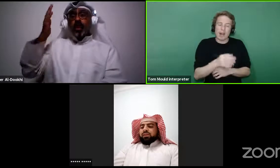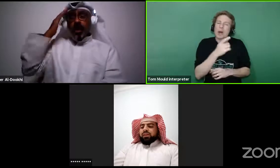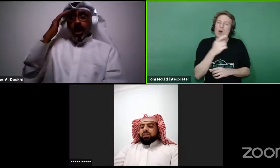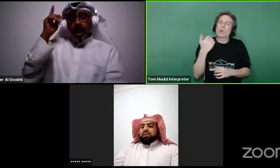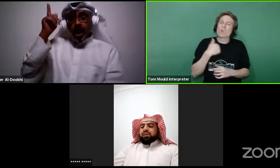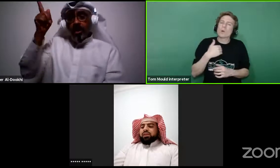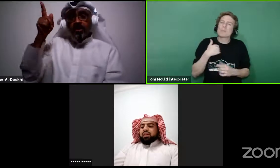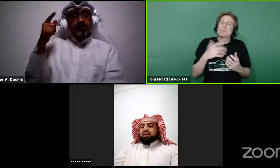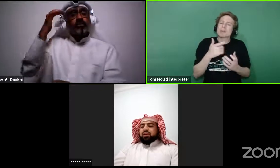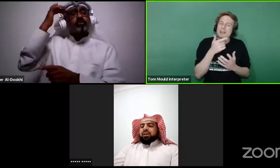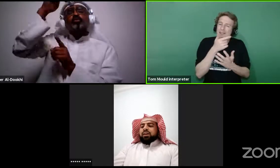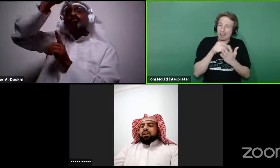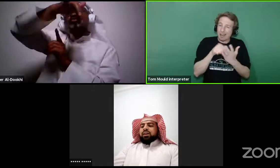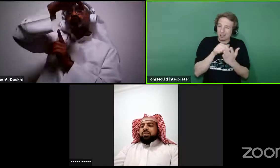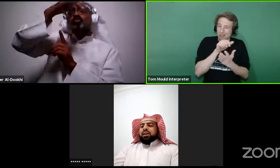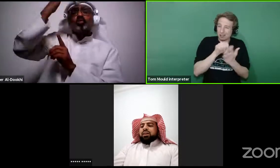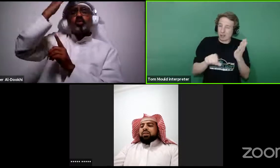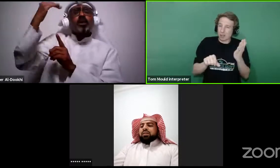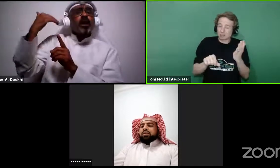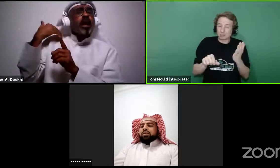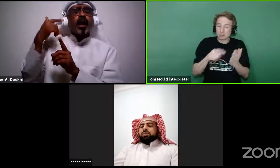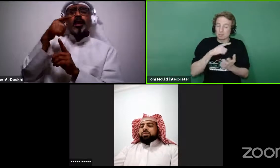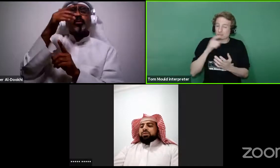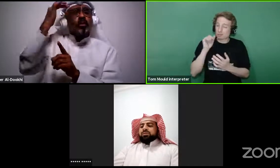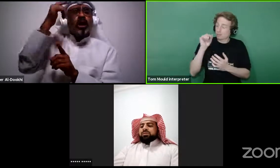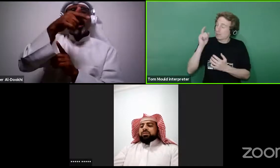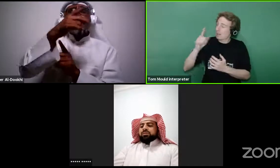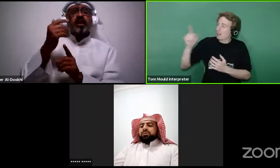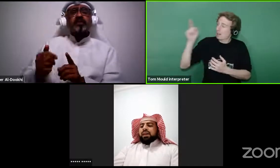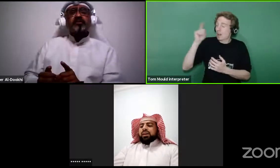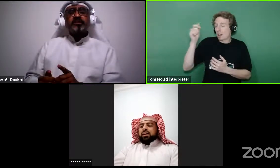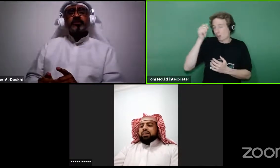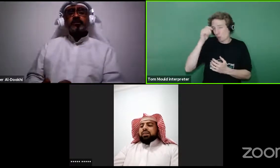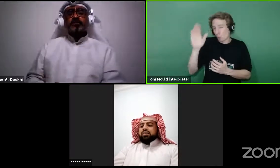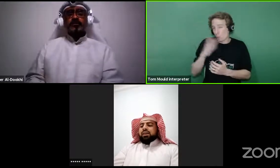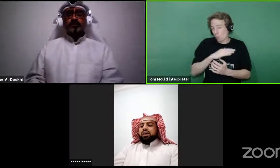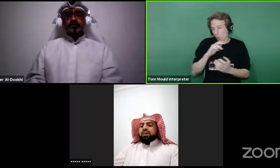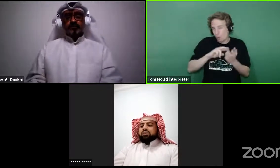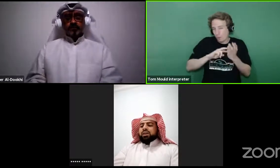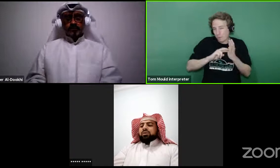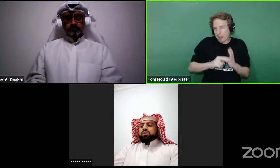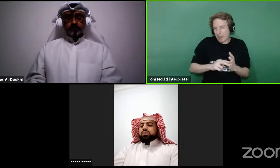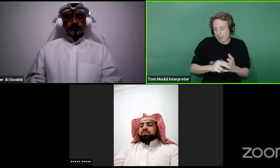plot." قال ما خطبكن إذ